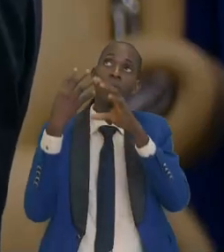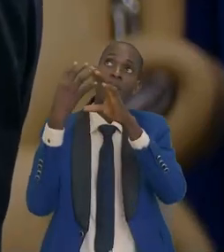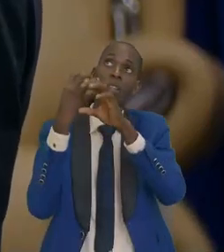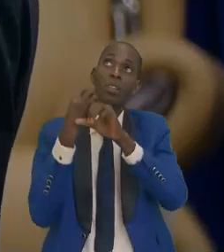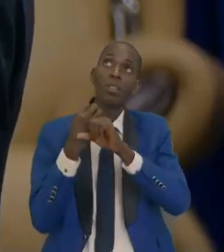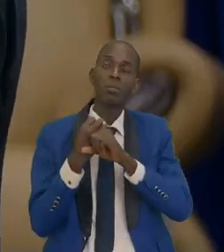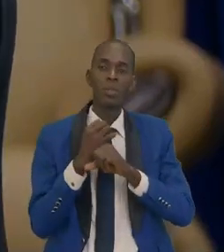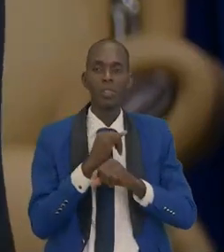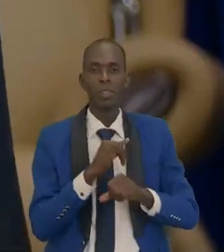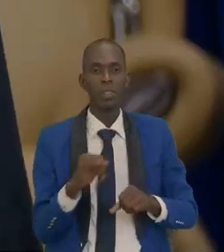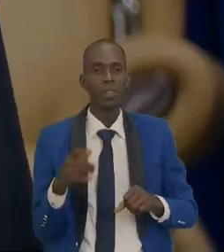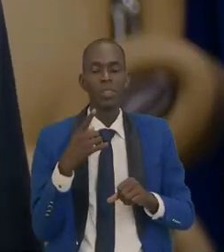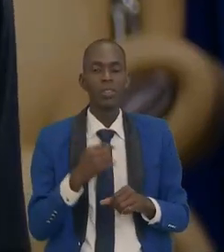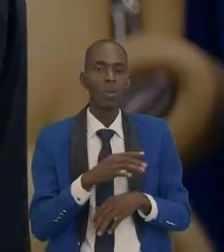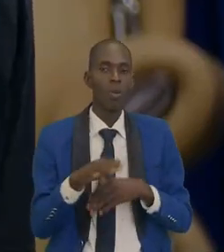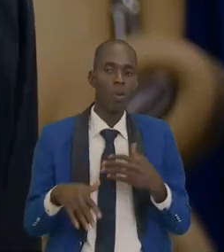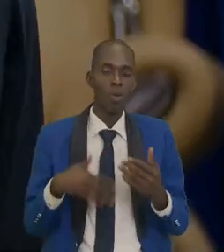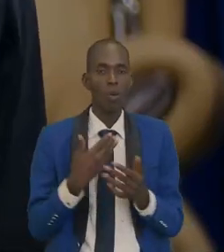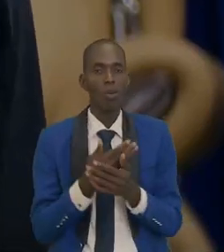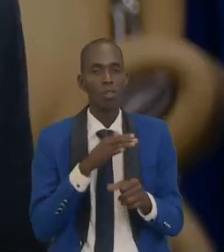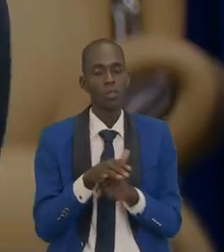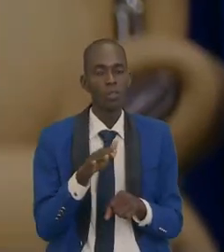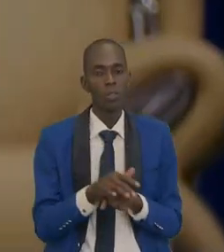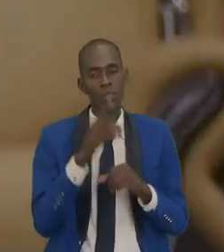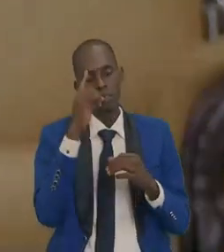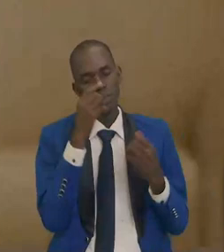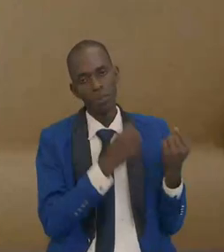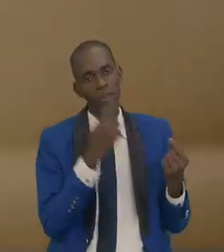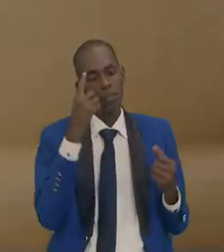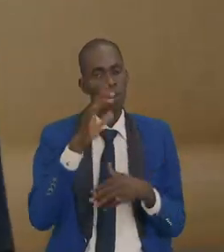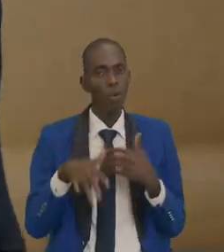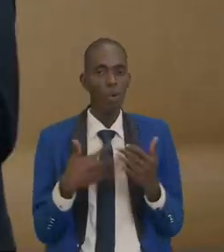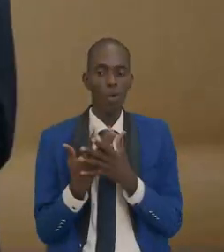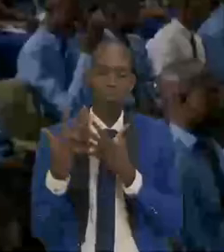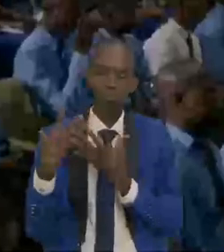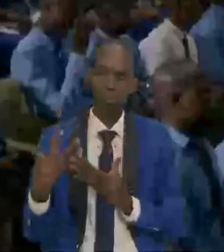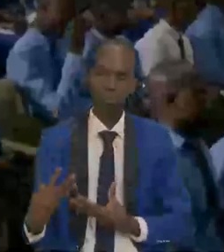Obtenir la foi toute suffisante pour toutes les solutions.